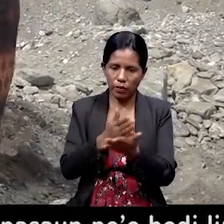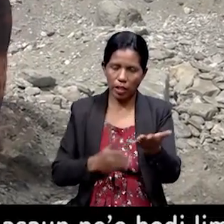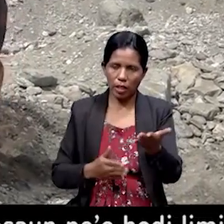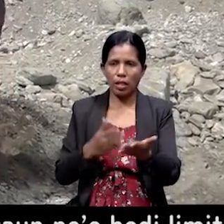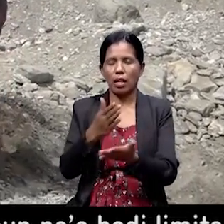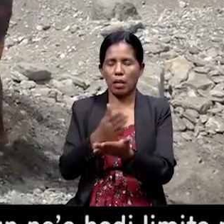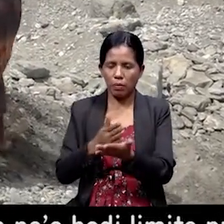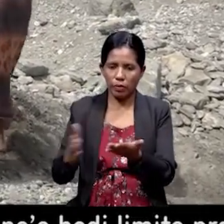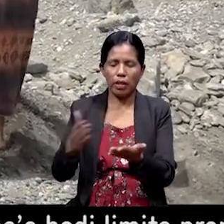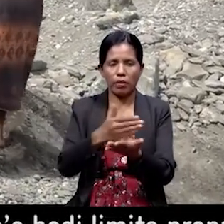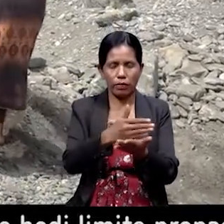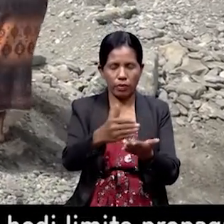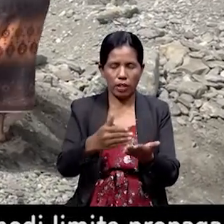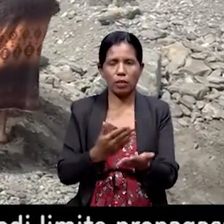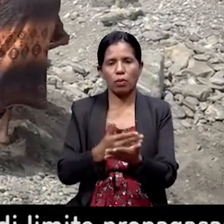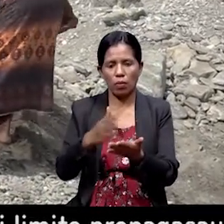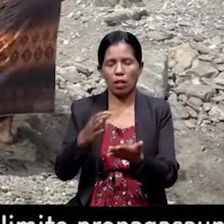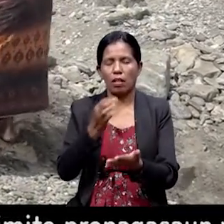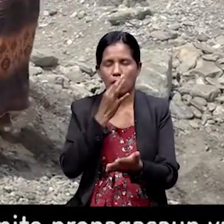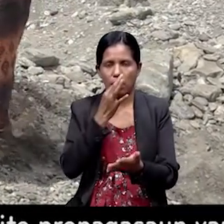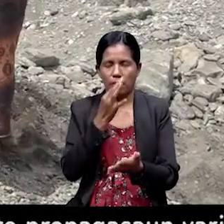ni ami soen ham butuh tam kereta larum taman.